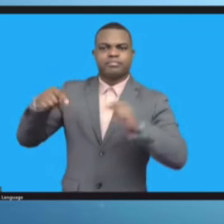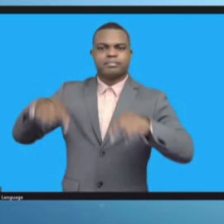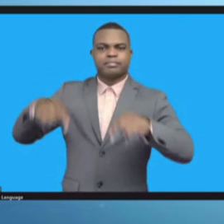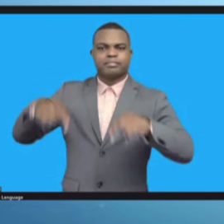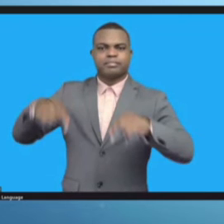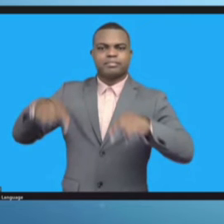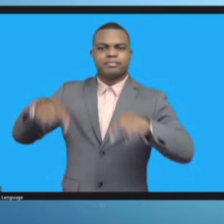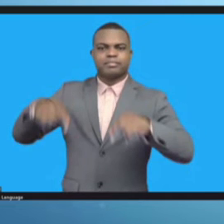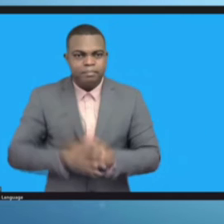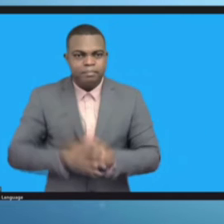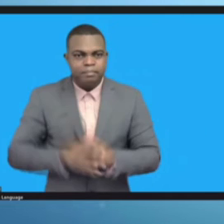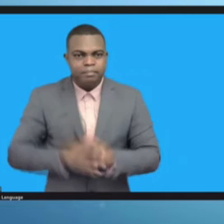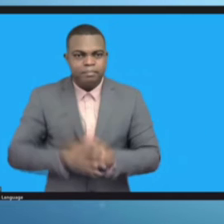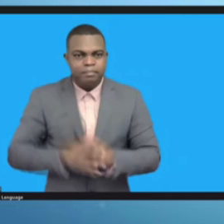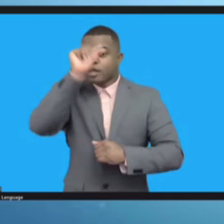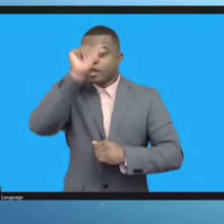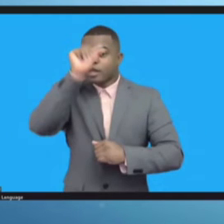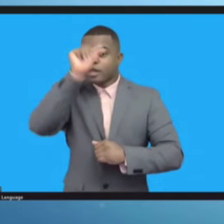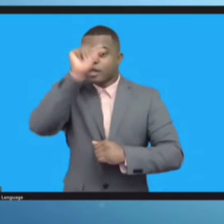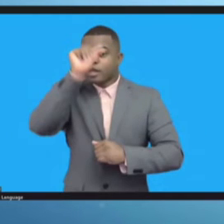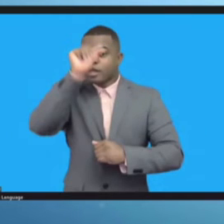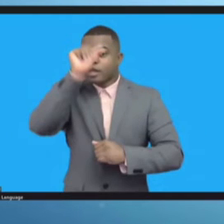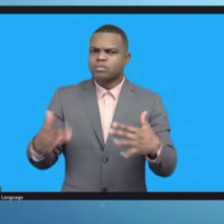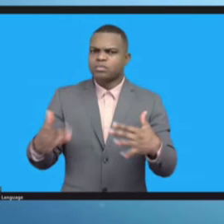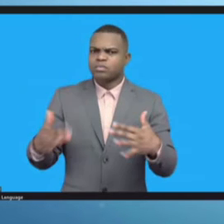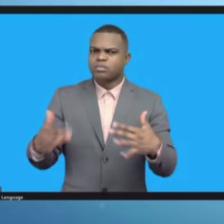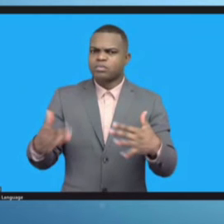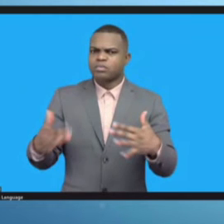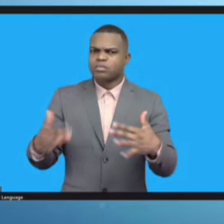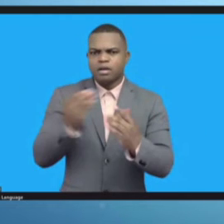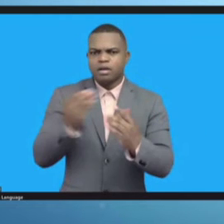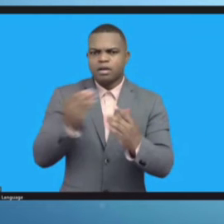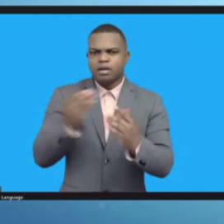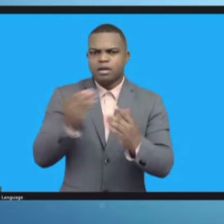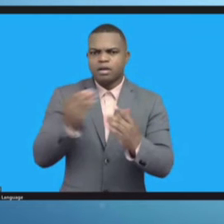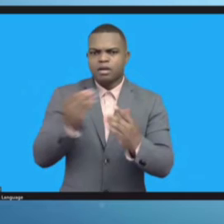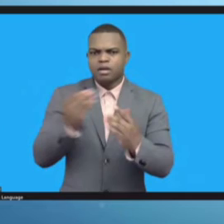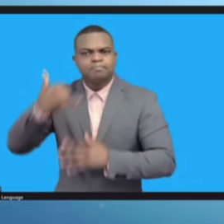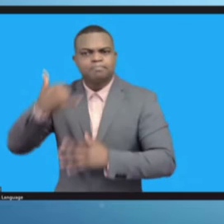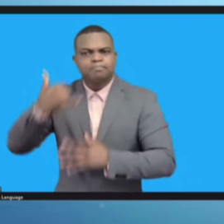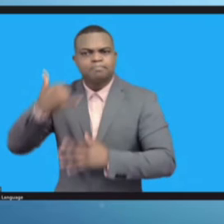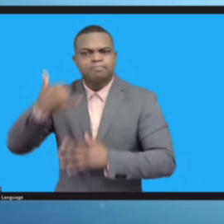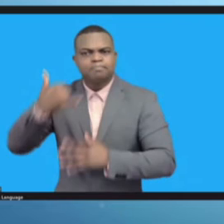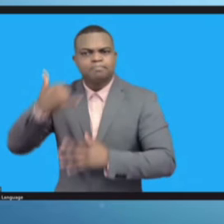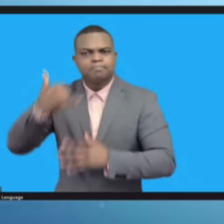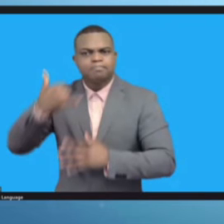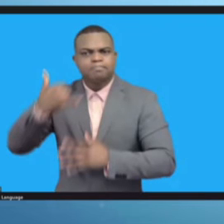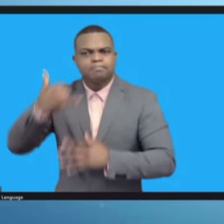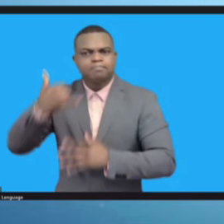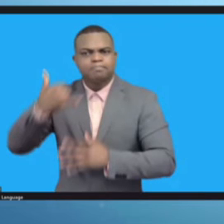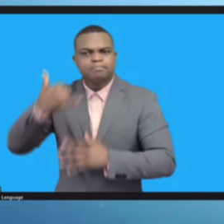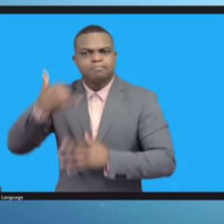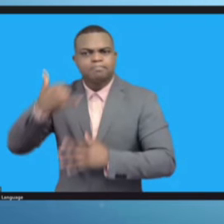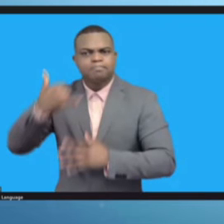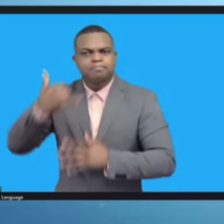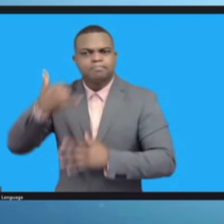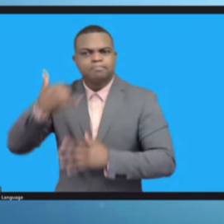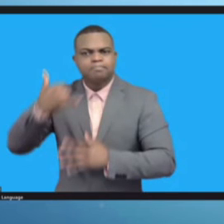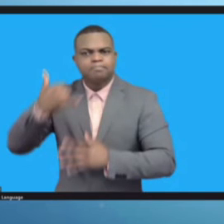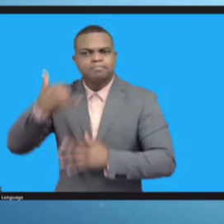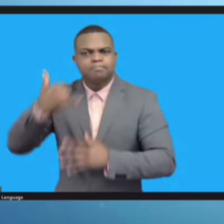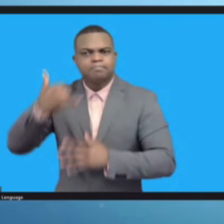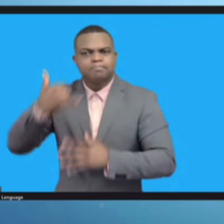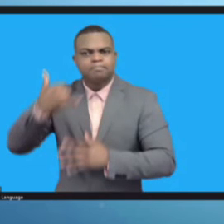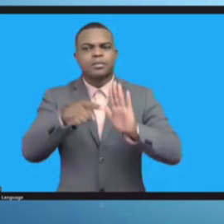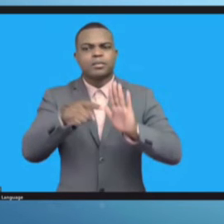非常大的机会，来进一步促进电信行业的发展。阁